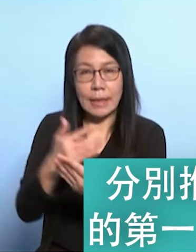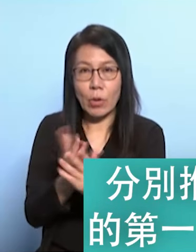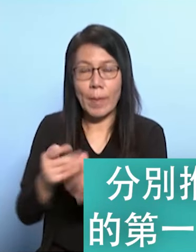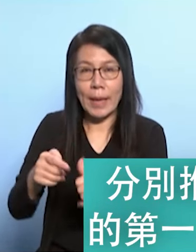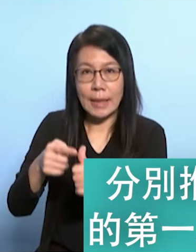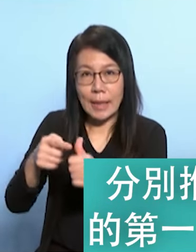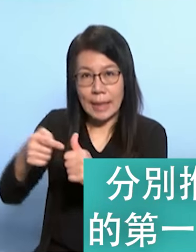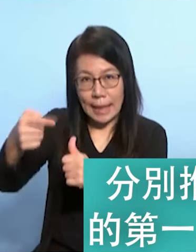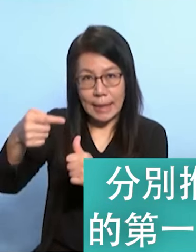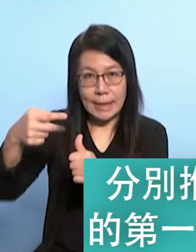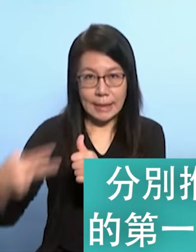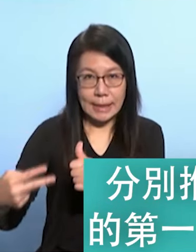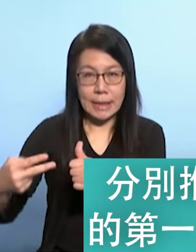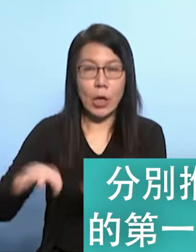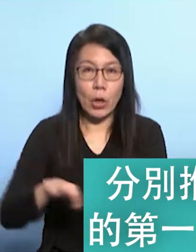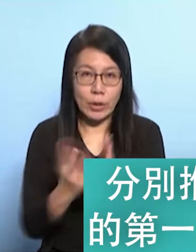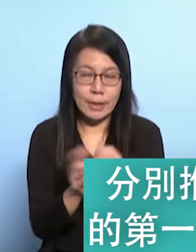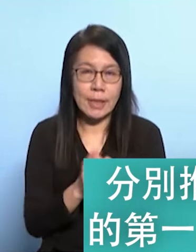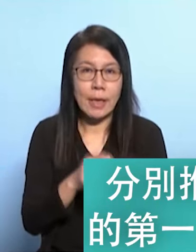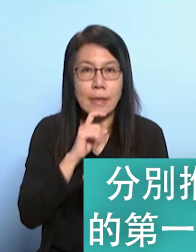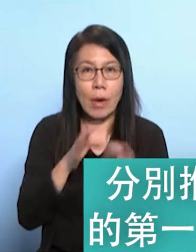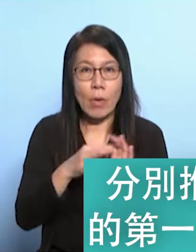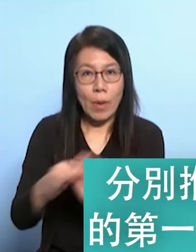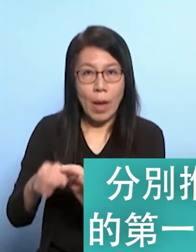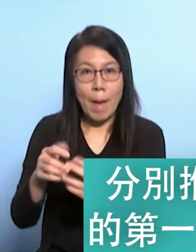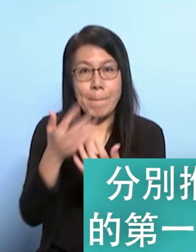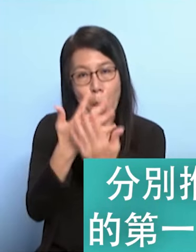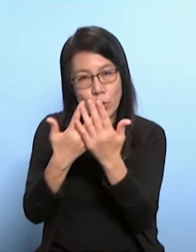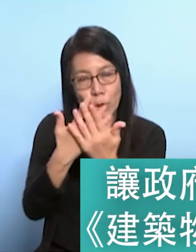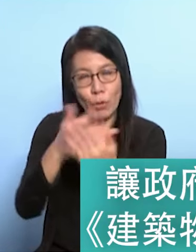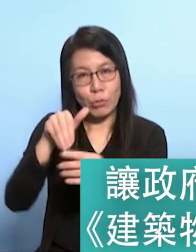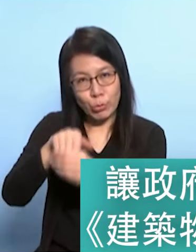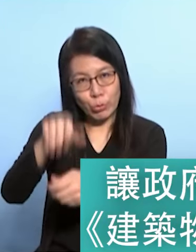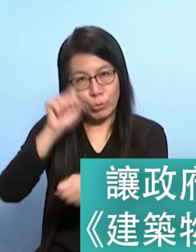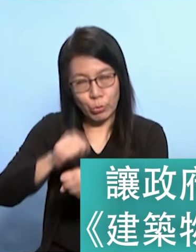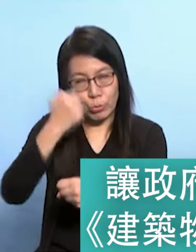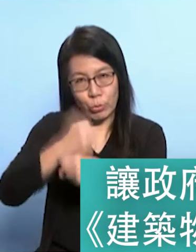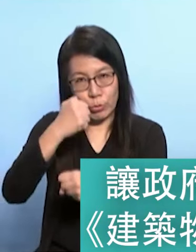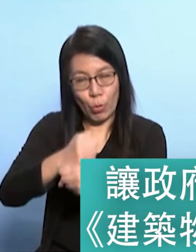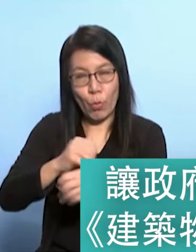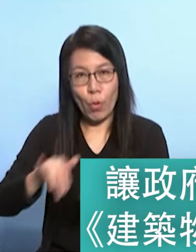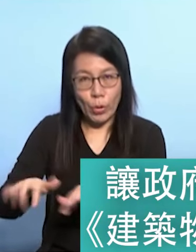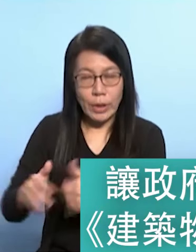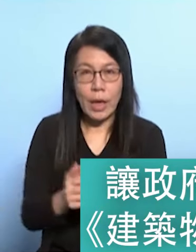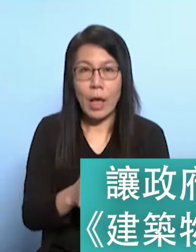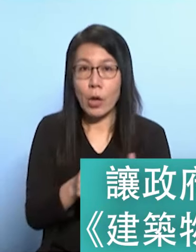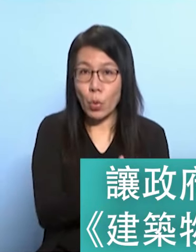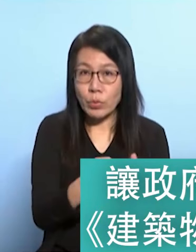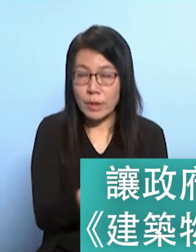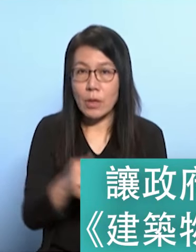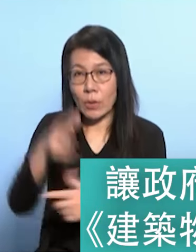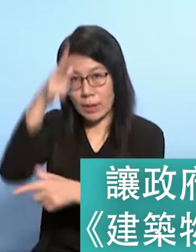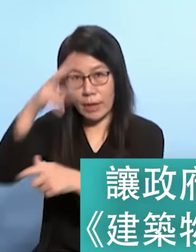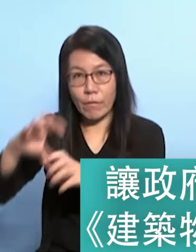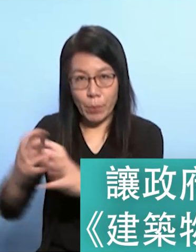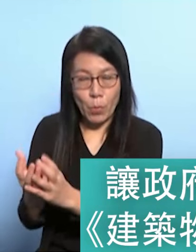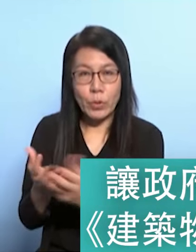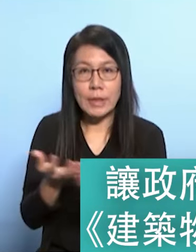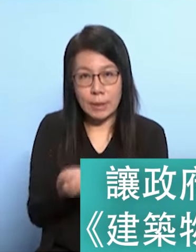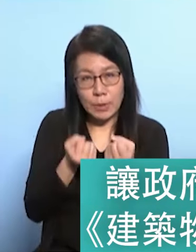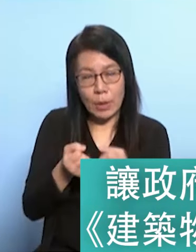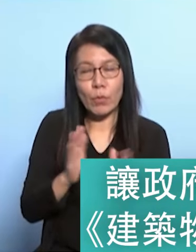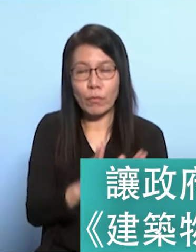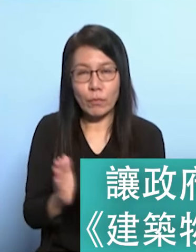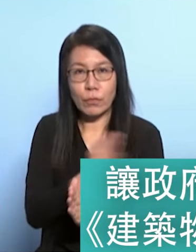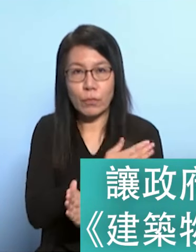一、二階段，提供一站式的網上平台，讓政府部門和機構接收和處理根據建